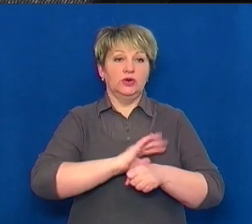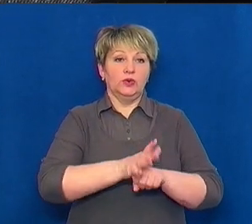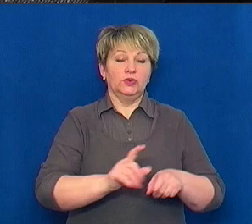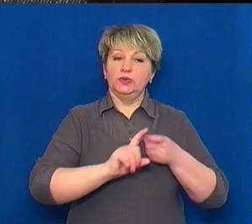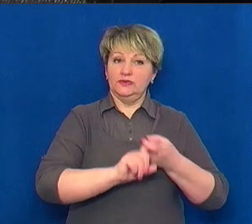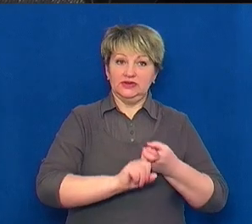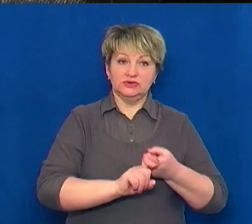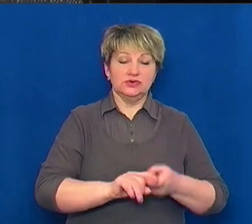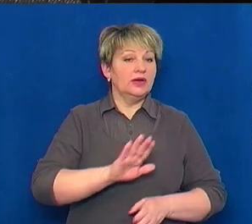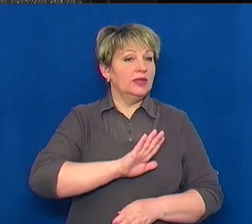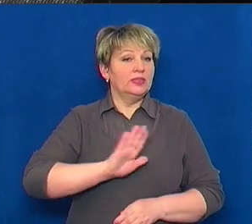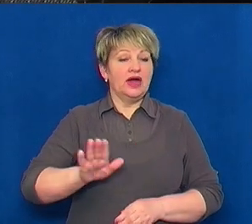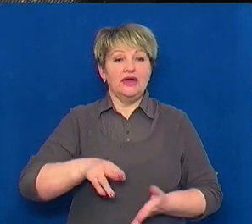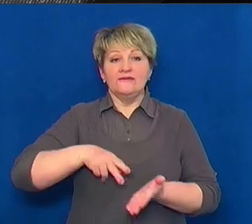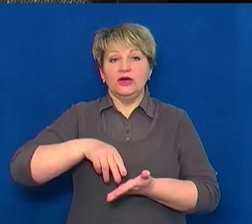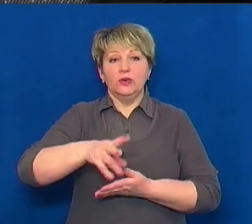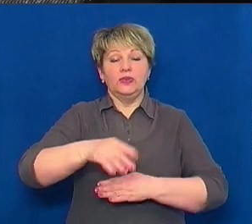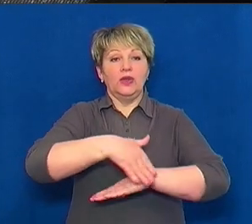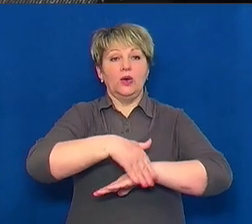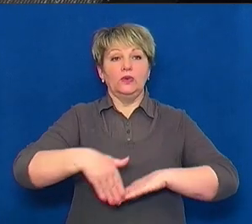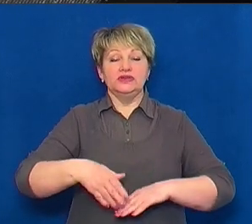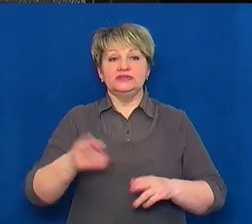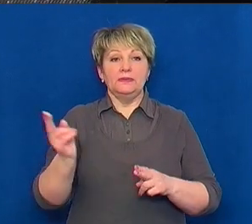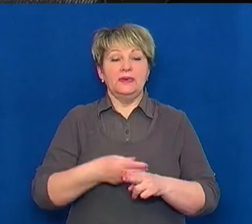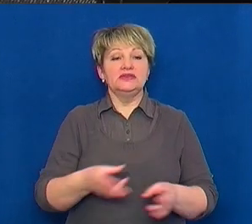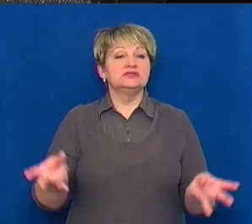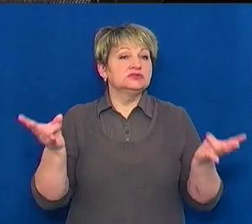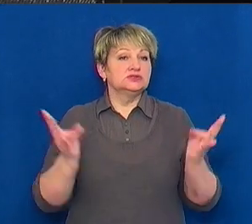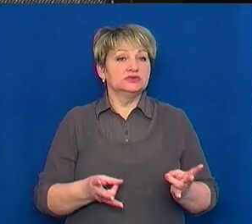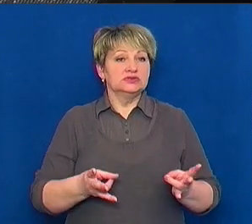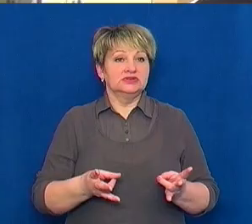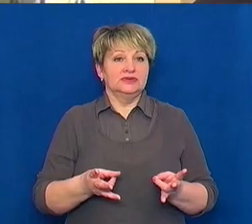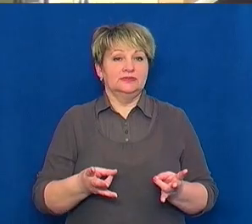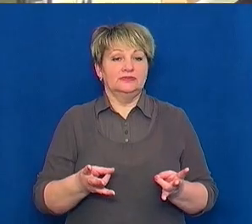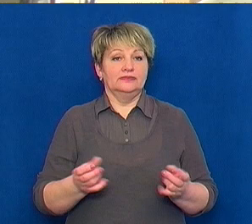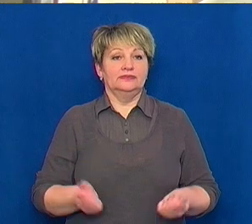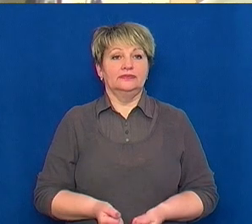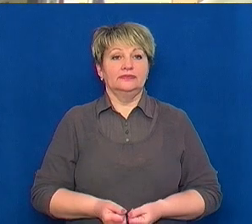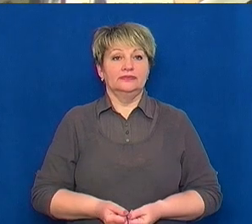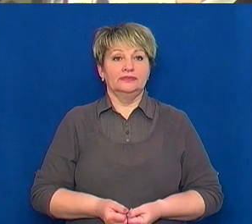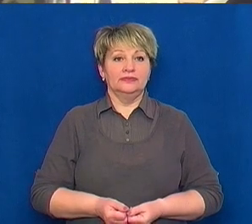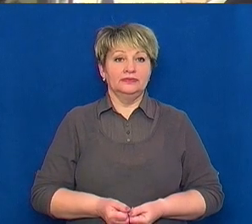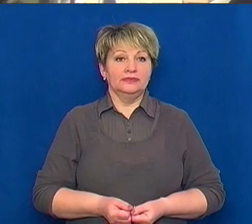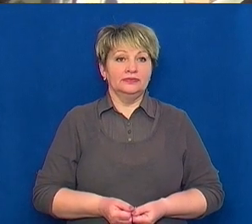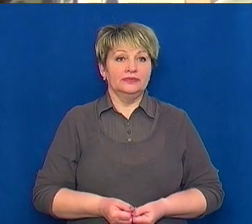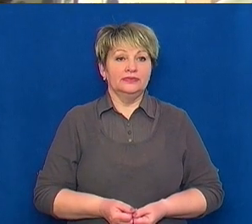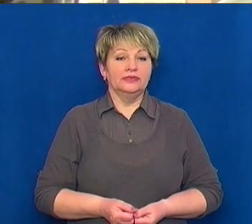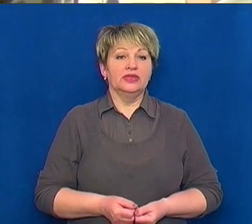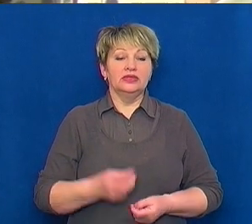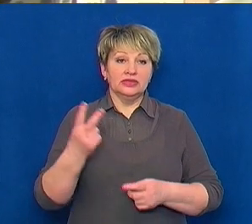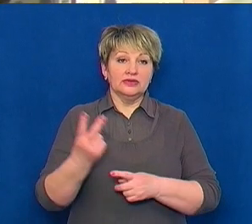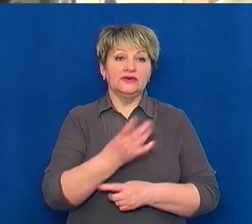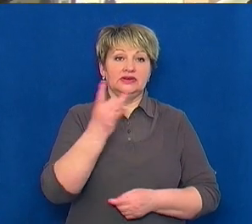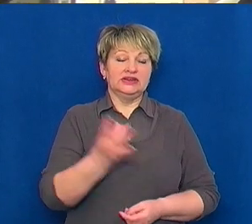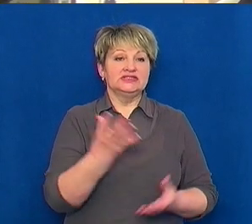не виходити на вулицю без нагальної потреби, не відвідувати місця скупчення людей. Уповіщення проводиться повіщена в день з 9 до